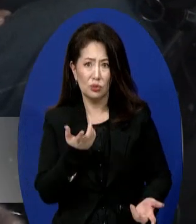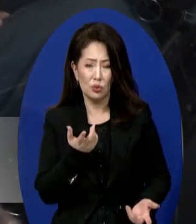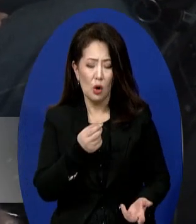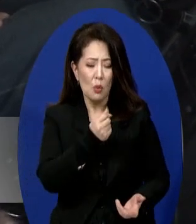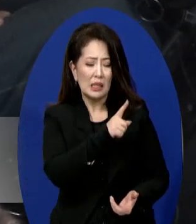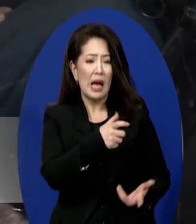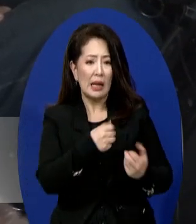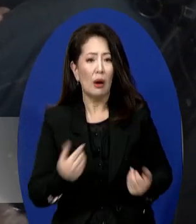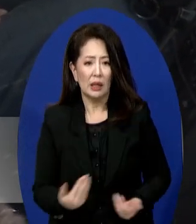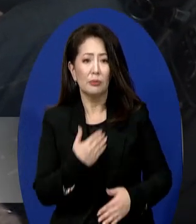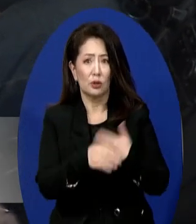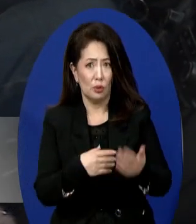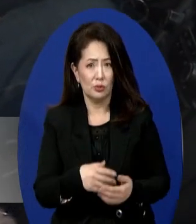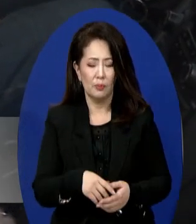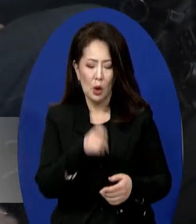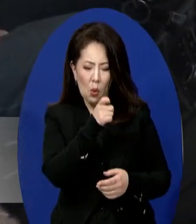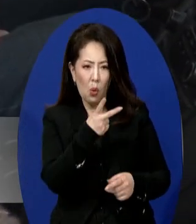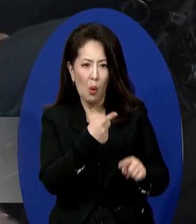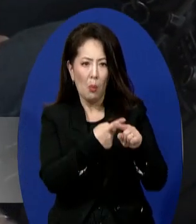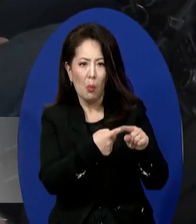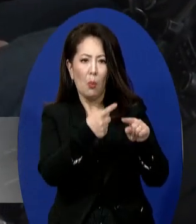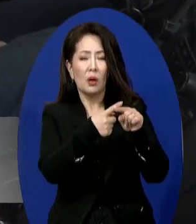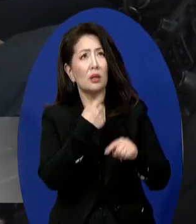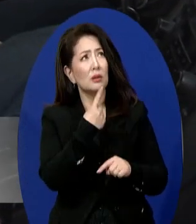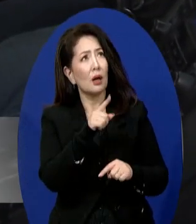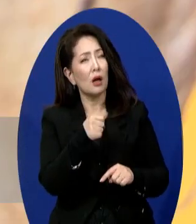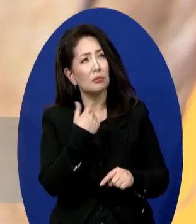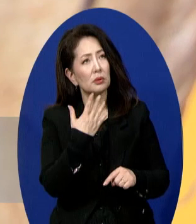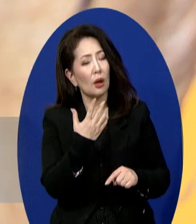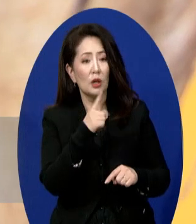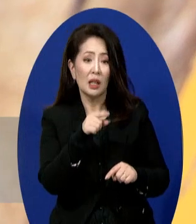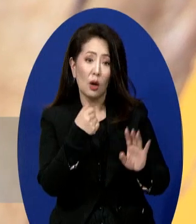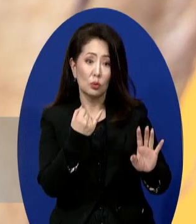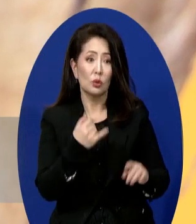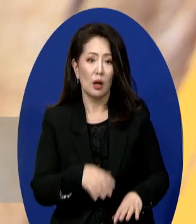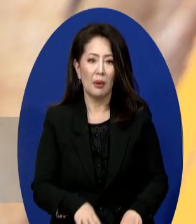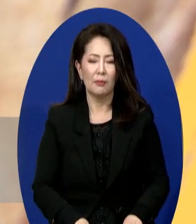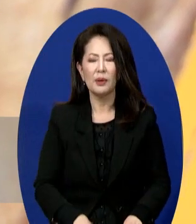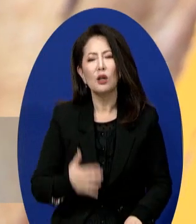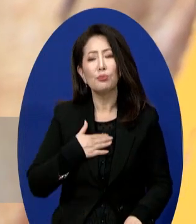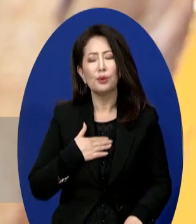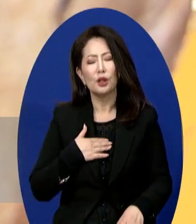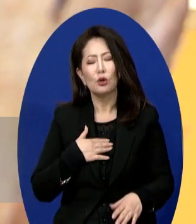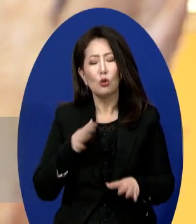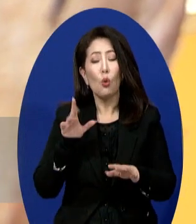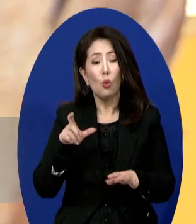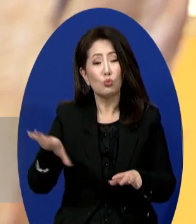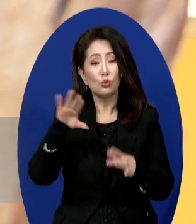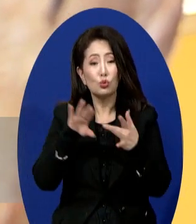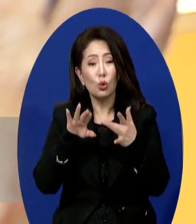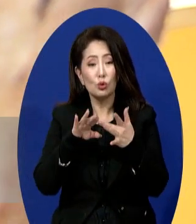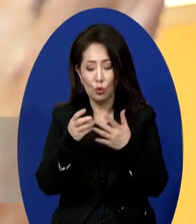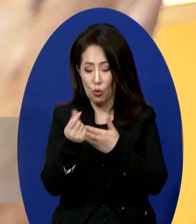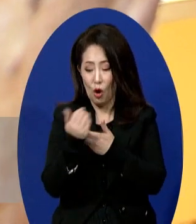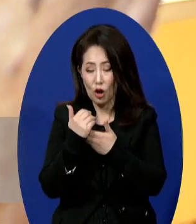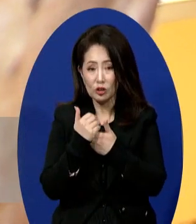дээ. Хүү нь одоо өндөр л байгаа шүү. 1.5 лөө 1.6 дундаж орлоготой тийм хөл 8 эрхэлдэг